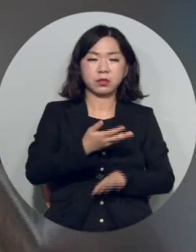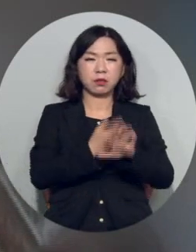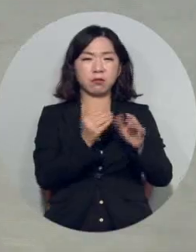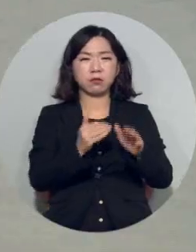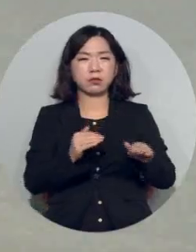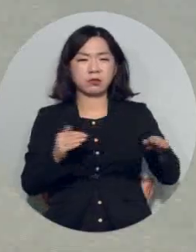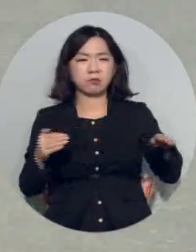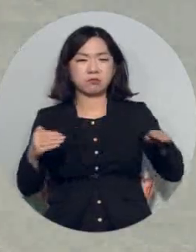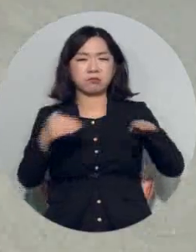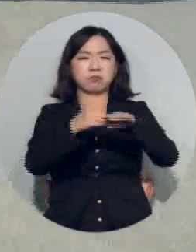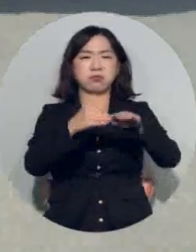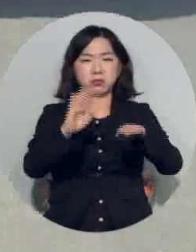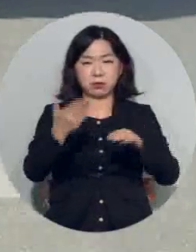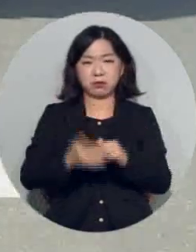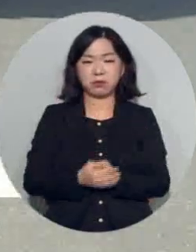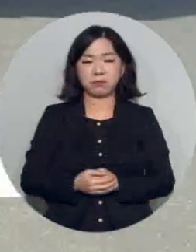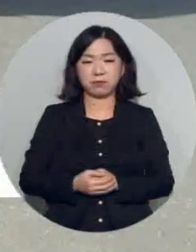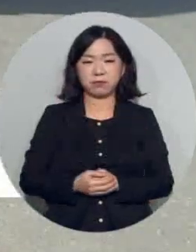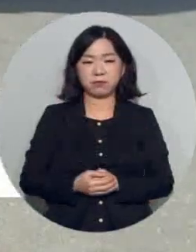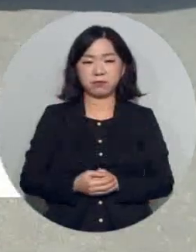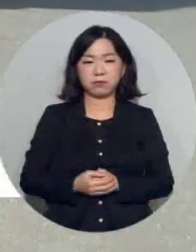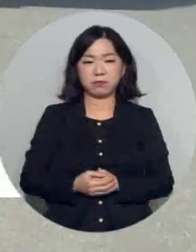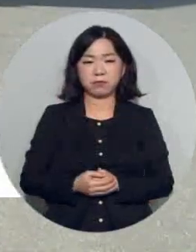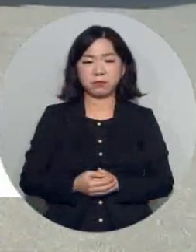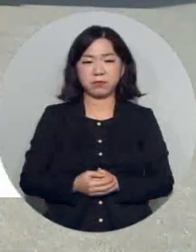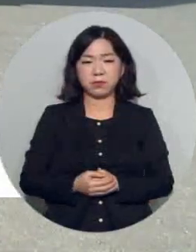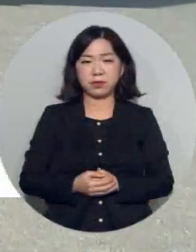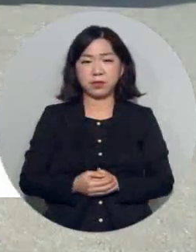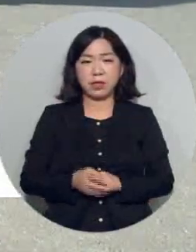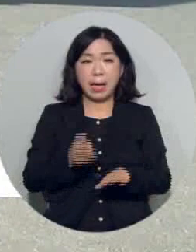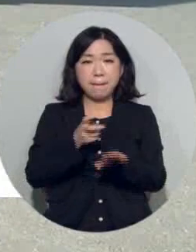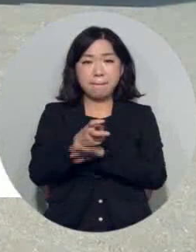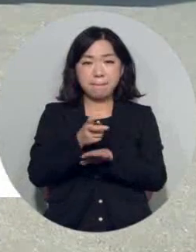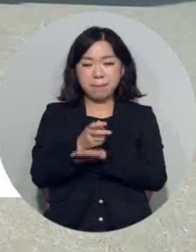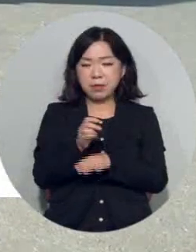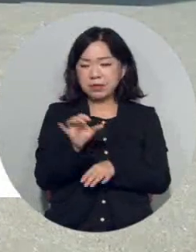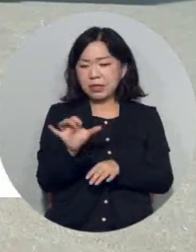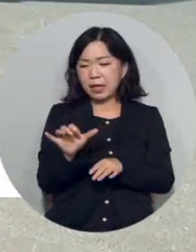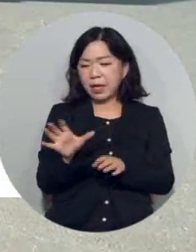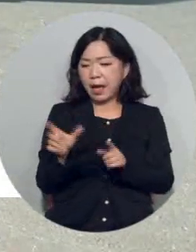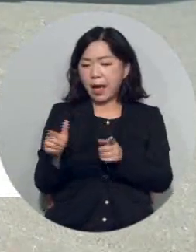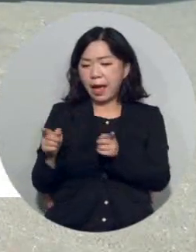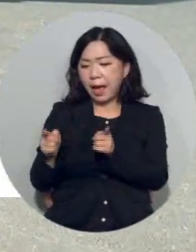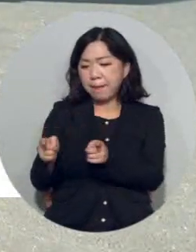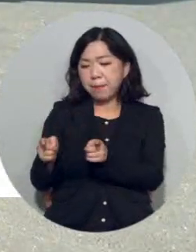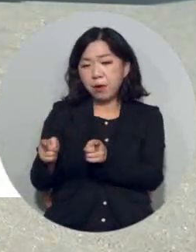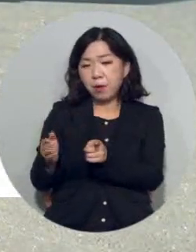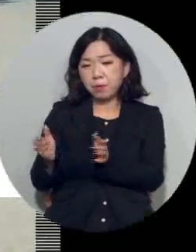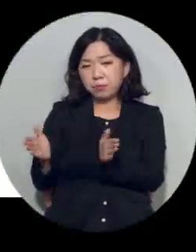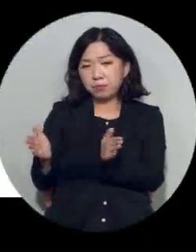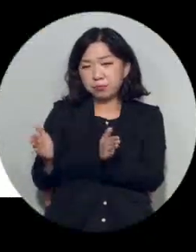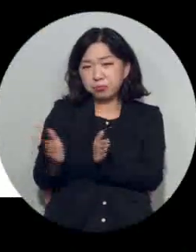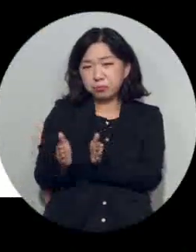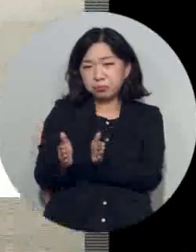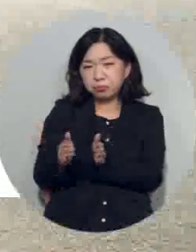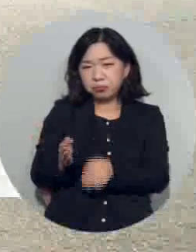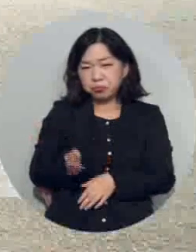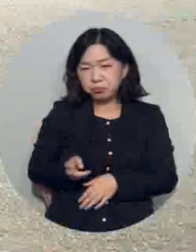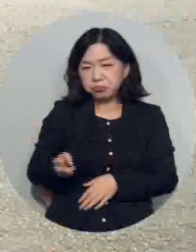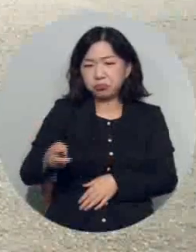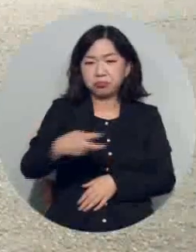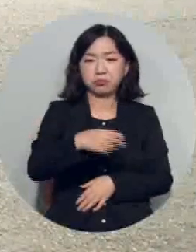충돌합니다. 진짜 이 버스 딱 한 뼘 정도의 공간을 두고 빠져나와갖고.